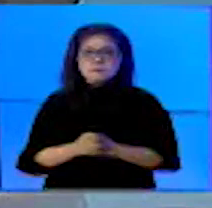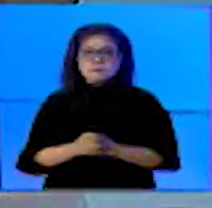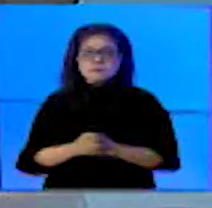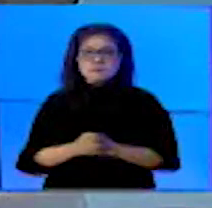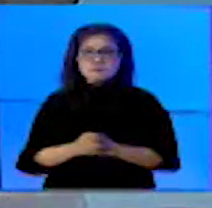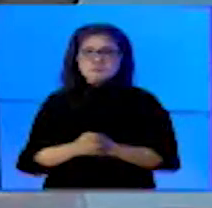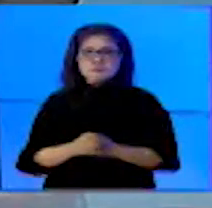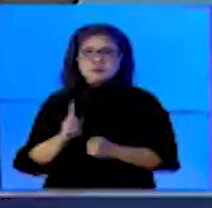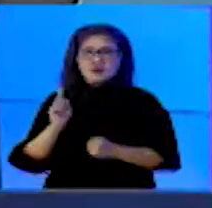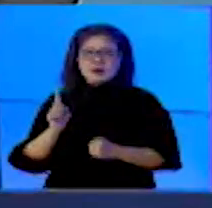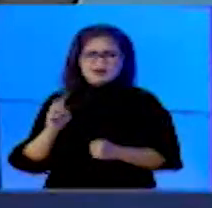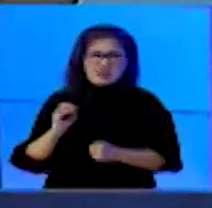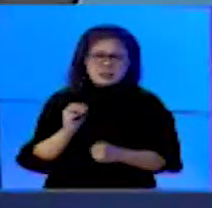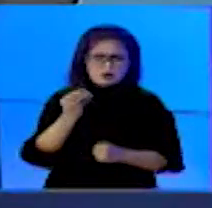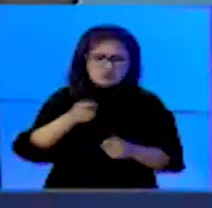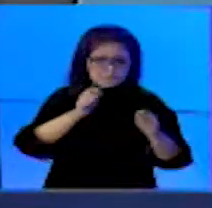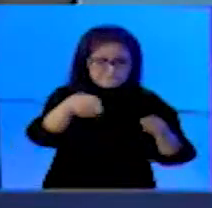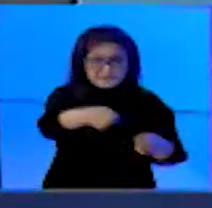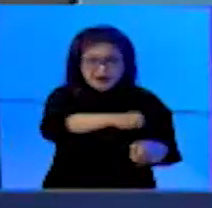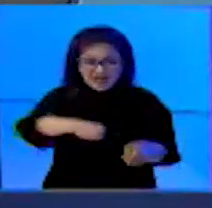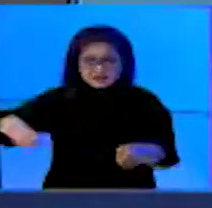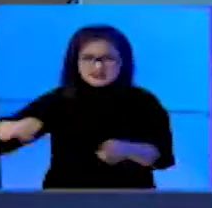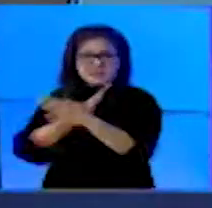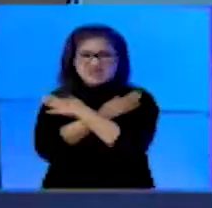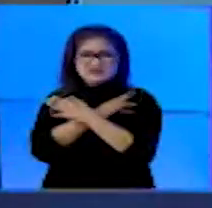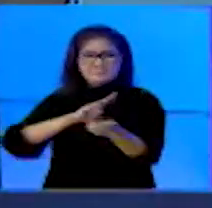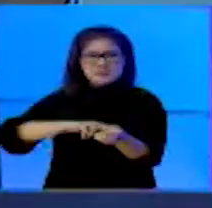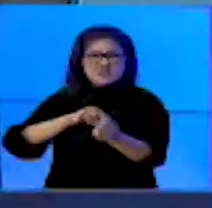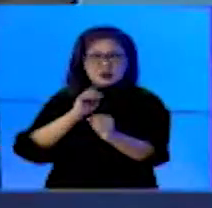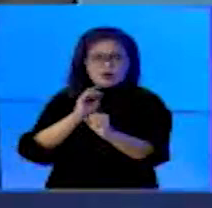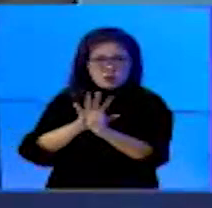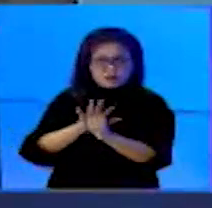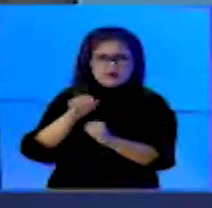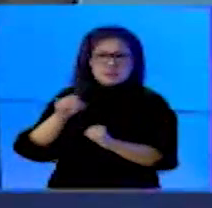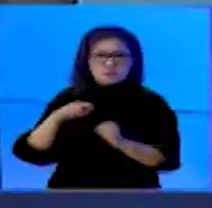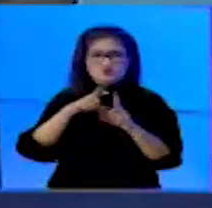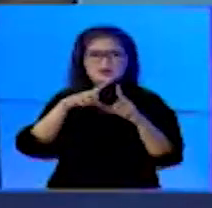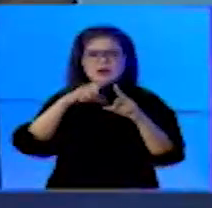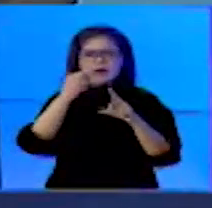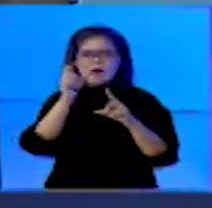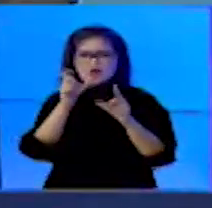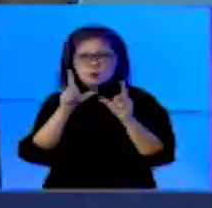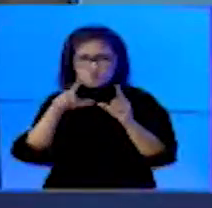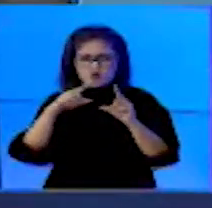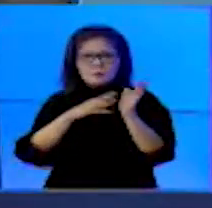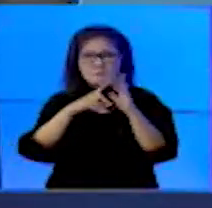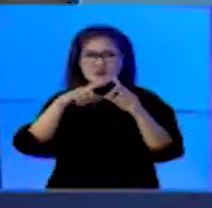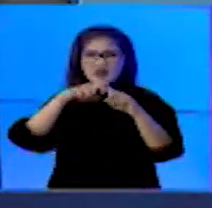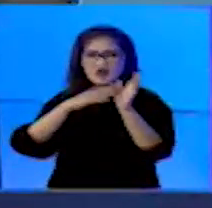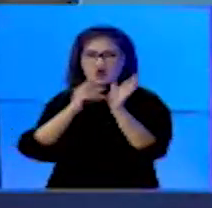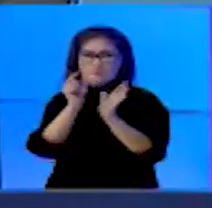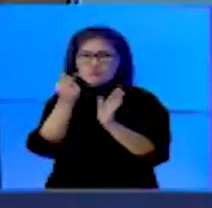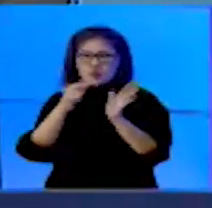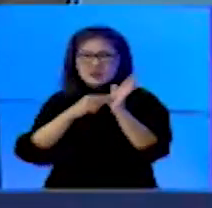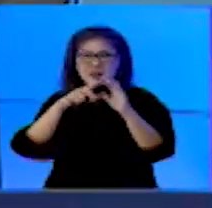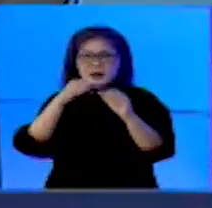Hai akibat ikut memandikan jenazah pasien terkonfirmasi copied nineteen puluhan warga di Darul Makmur Nagan Raya Aceh